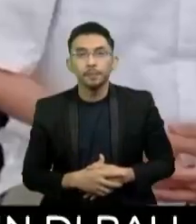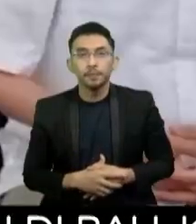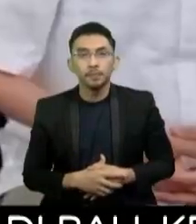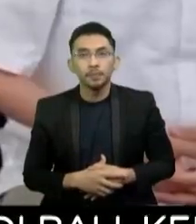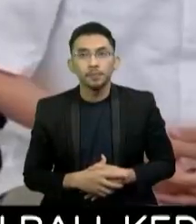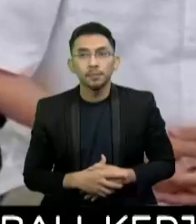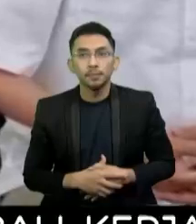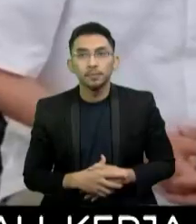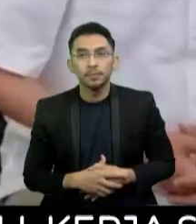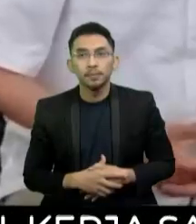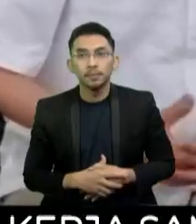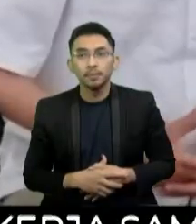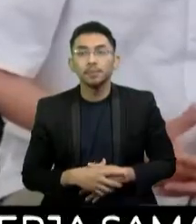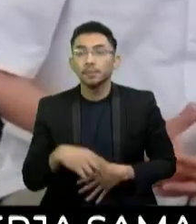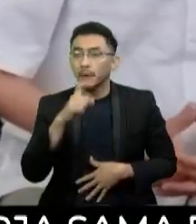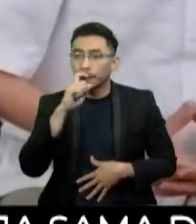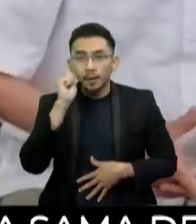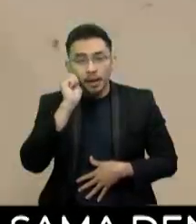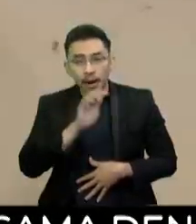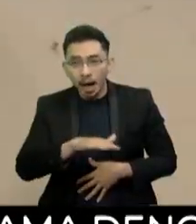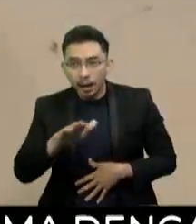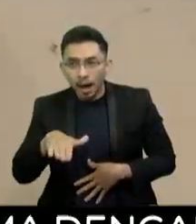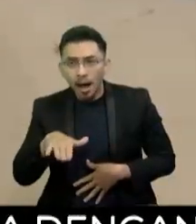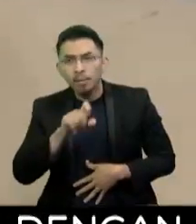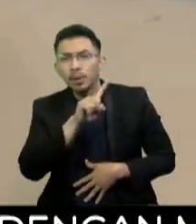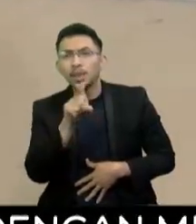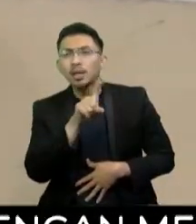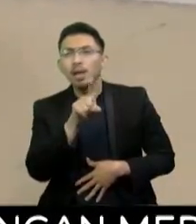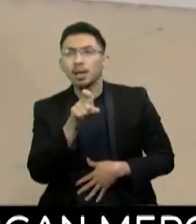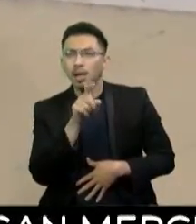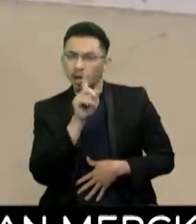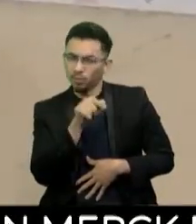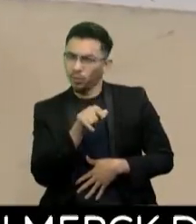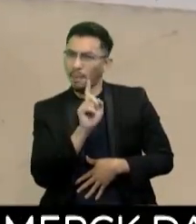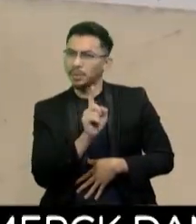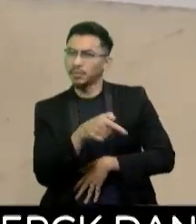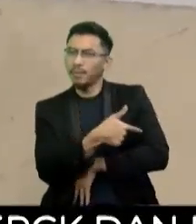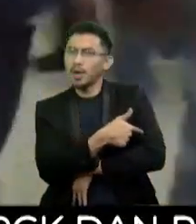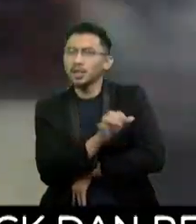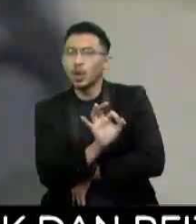tua murid pun mempertanyakan kejanggalan tersebut. Dari Medan, Sumatera Utara, tim liputan iNews melaporkan.